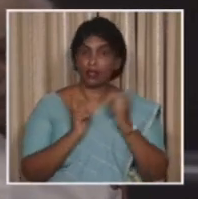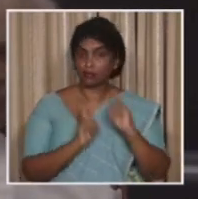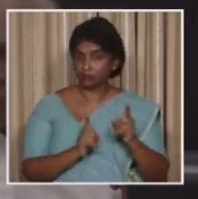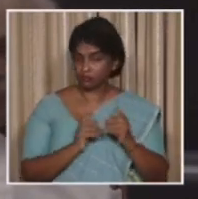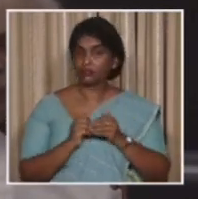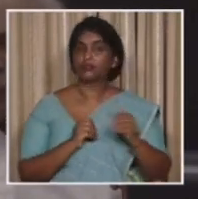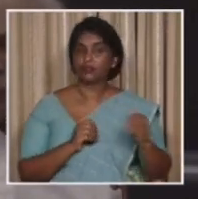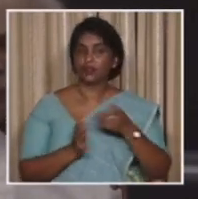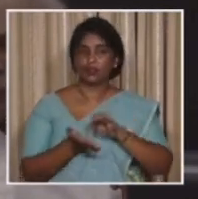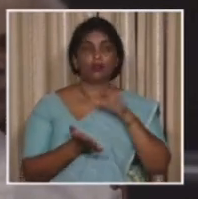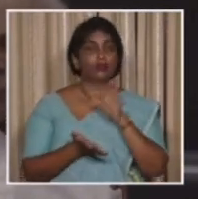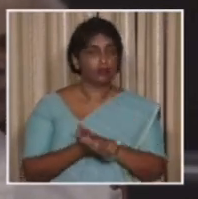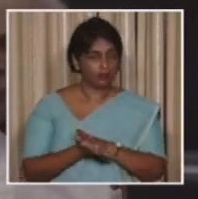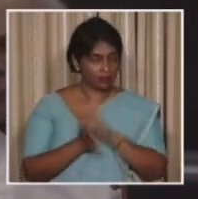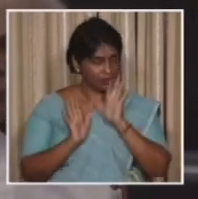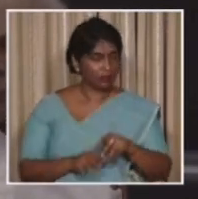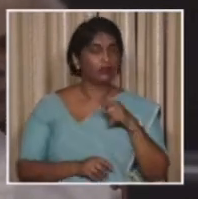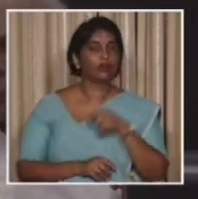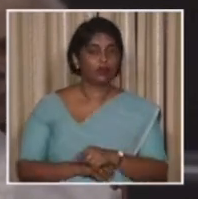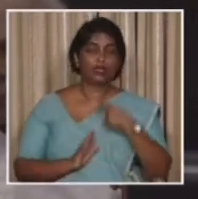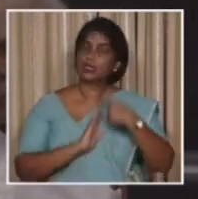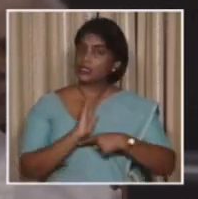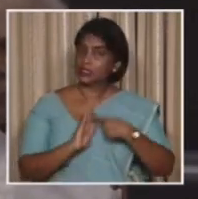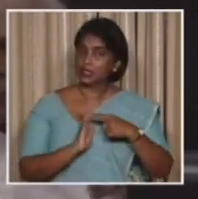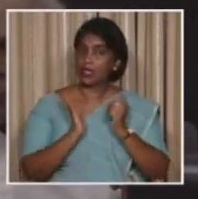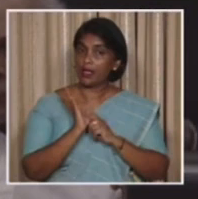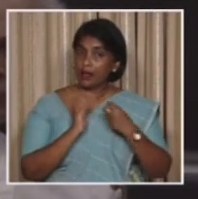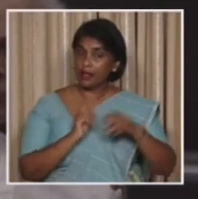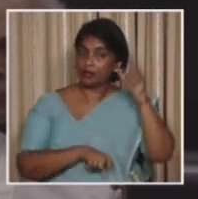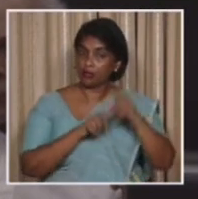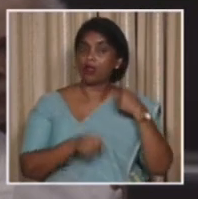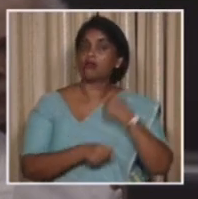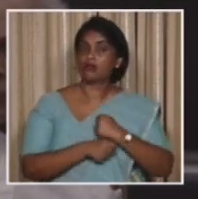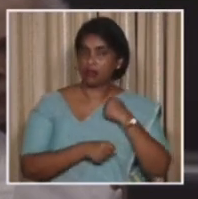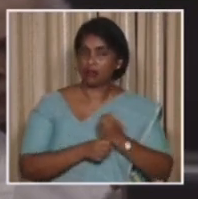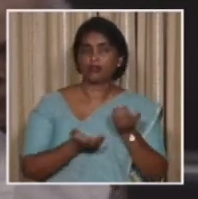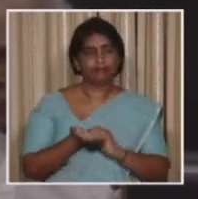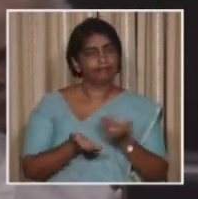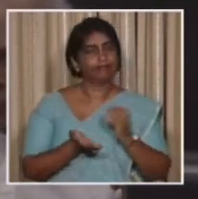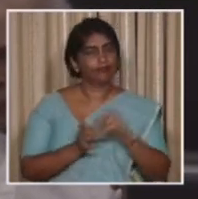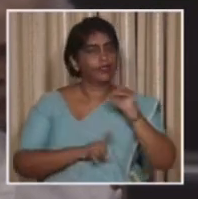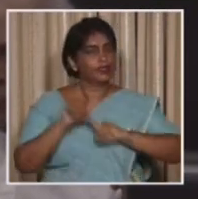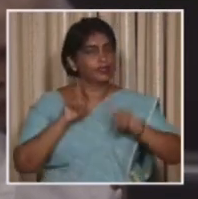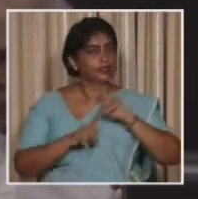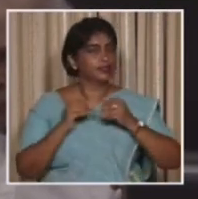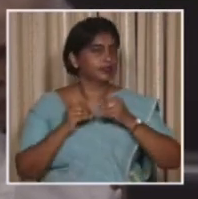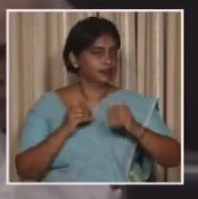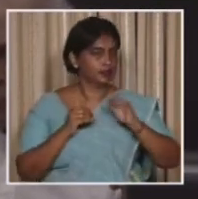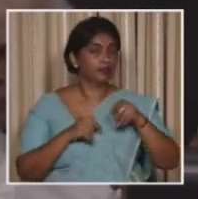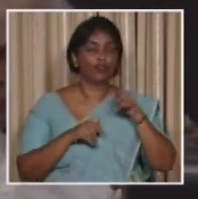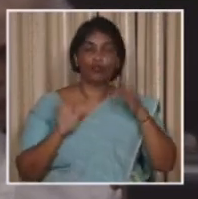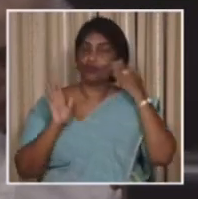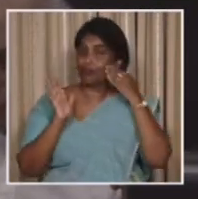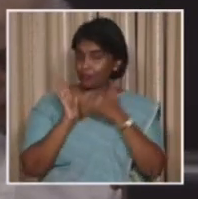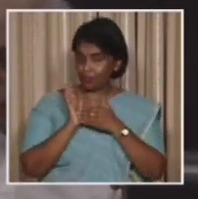තිරසරභාවය තහවුරු කර ගැනීම පිණිස ශ්‍රී ලංකාවේ ණයකරුවන් සමග රජය දිගින් දිටම සාකච්ඡා කළා. මේ